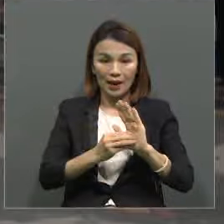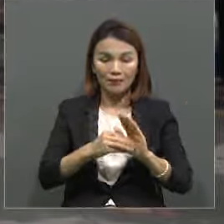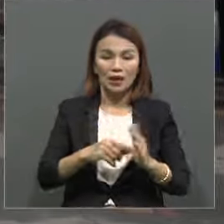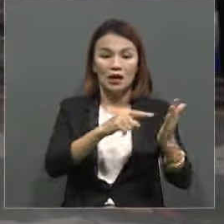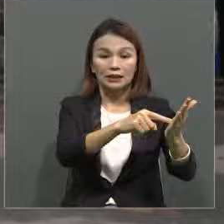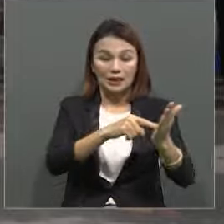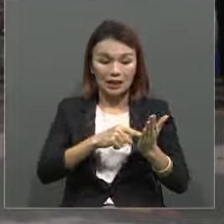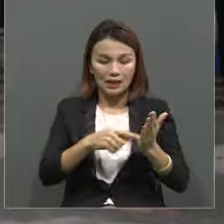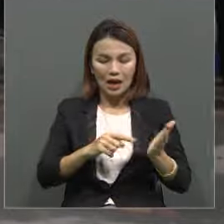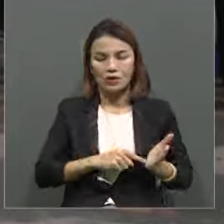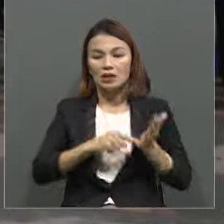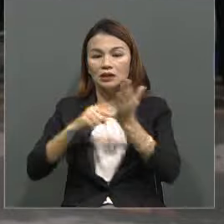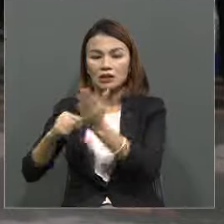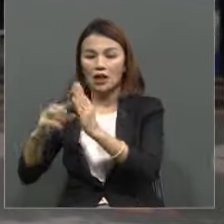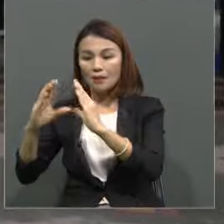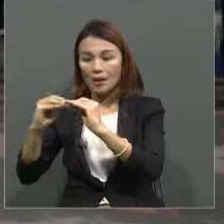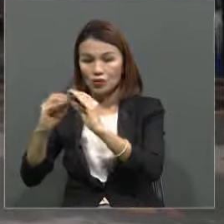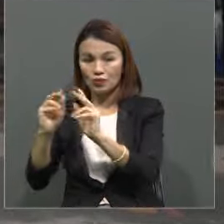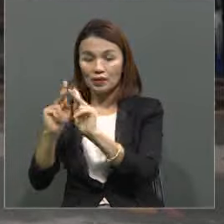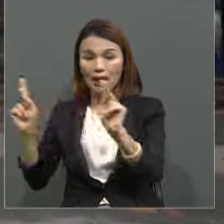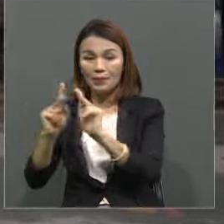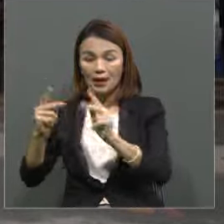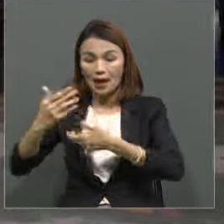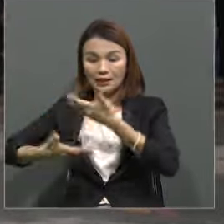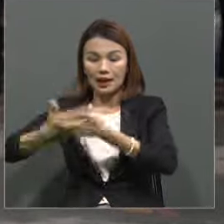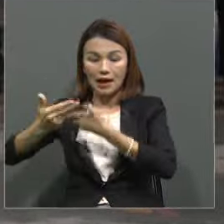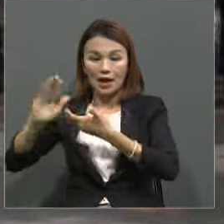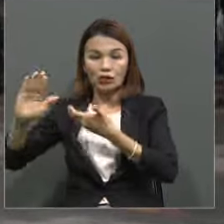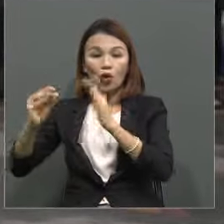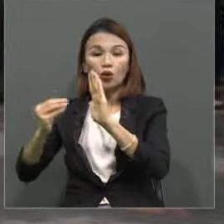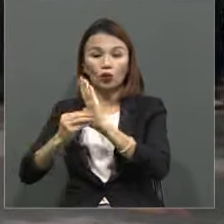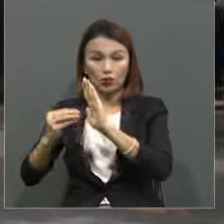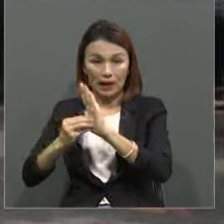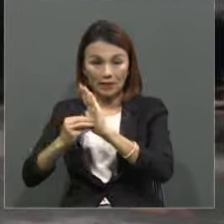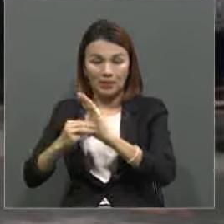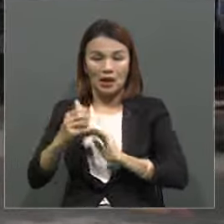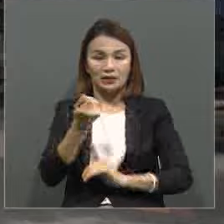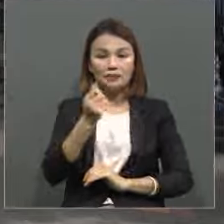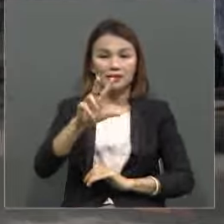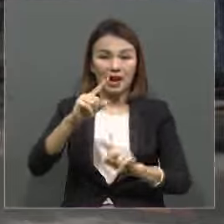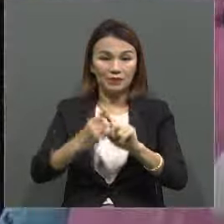าที่ประชุมคณะกรรมการสำนักงานตลาดกรุงเทพมหานครนะครับแล้วเดี๋ยววันที่13ม